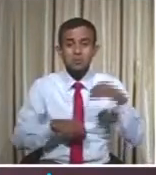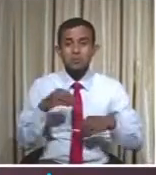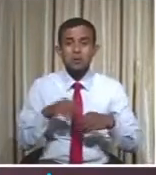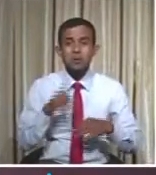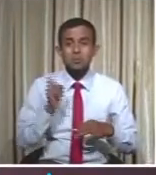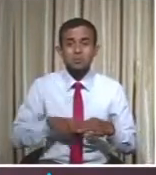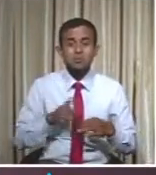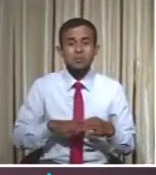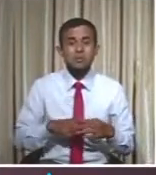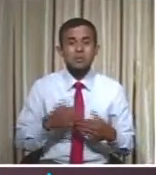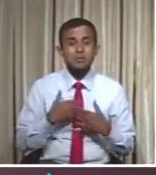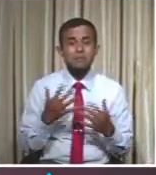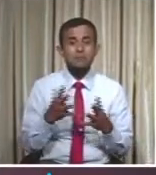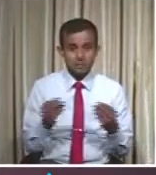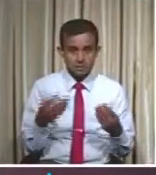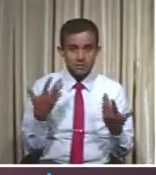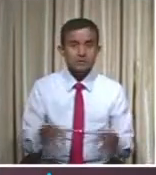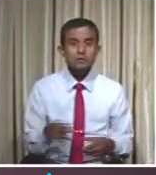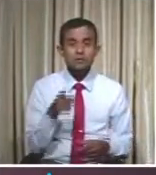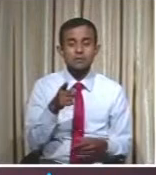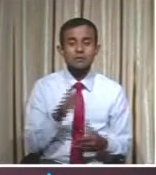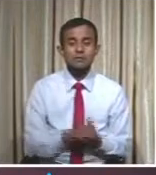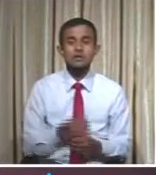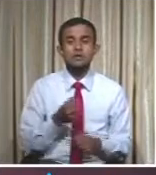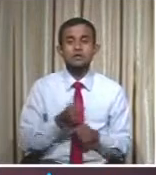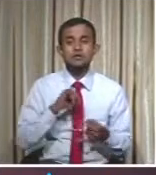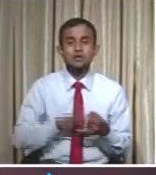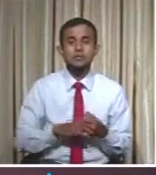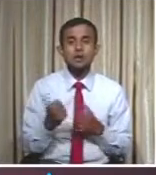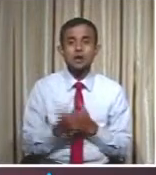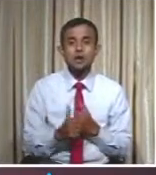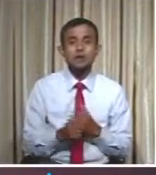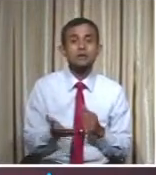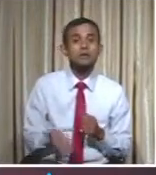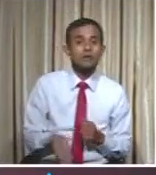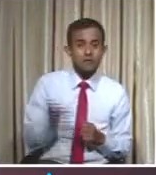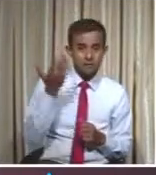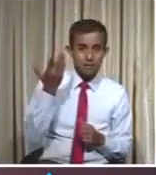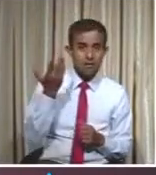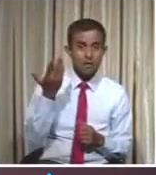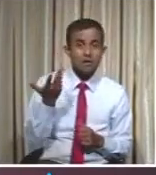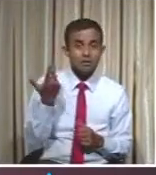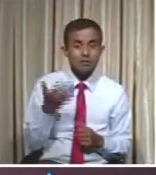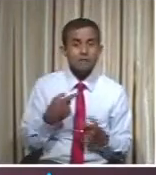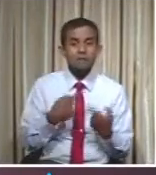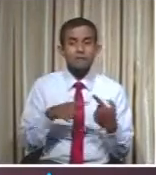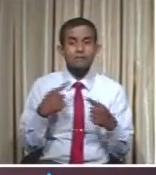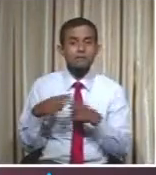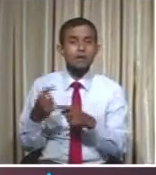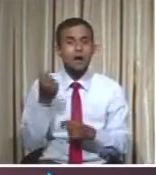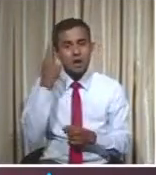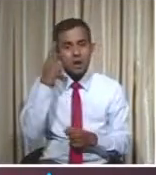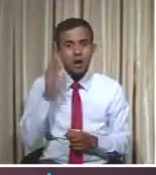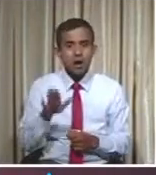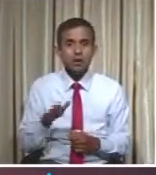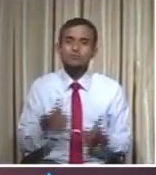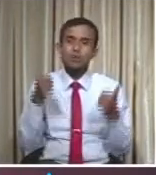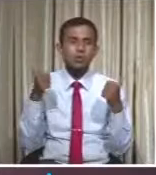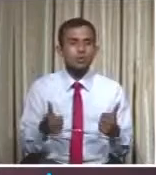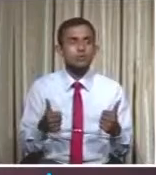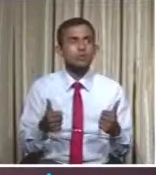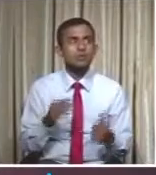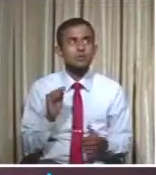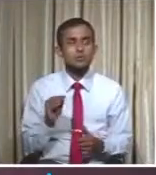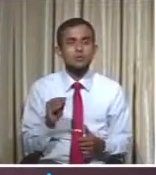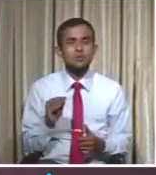ප්‍රශ්න අපේ අපි විසඳලා තියනවද ග්‍රාමීය නිෂ්පාදන ඉහළ ඉහළ නංවන විවිධ යෝජනා තියෙනවා ඉතාමත්ම හොඳයි